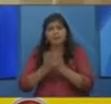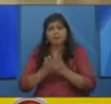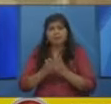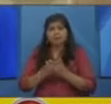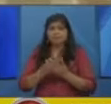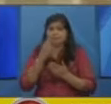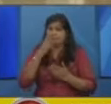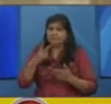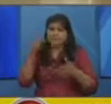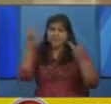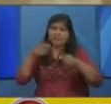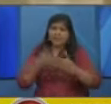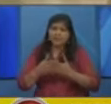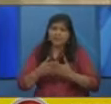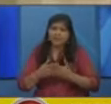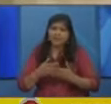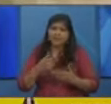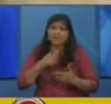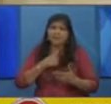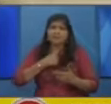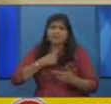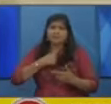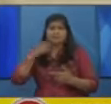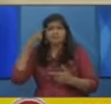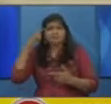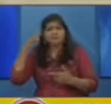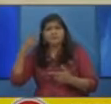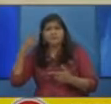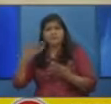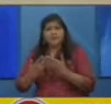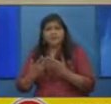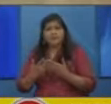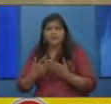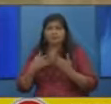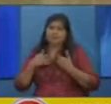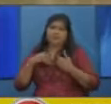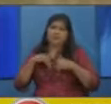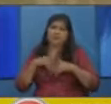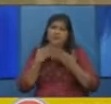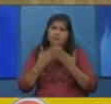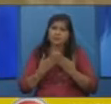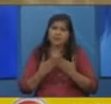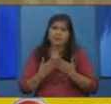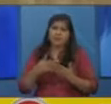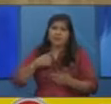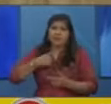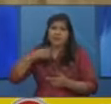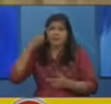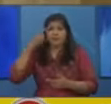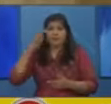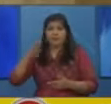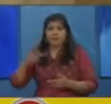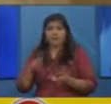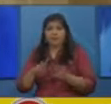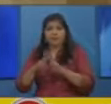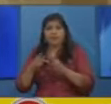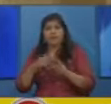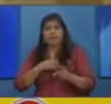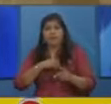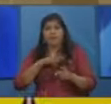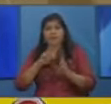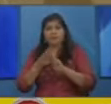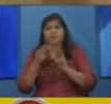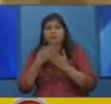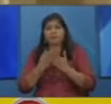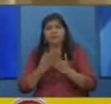को देखता हूँ तब मेरे मन में एक कमी महसूस हो रही थी। इसलिए मेरे मन में ये